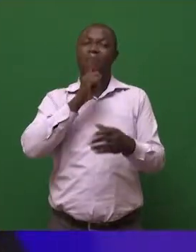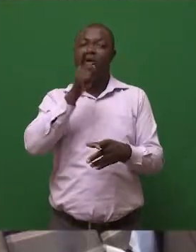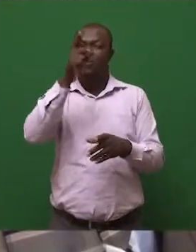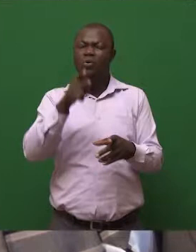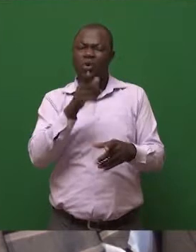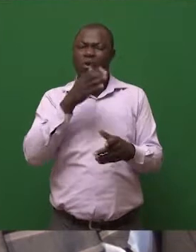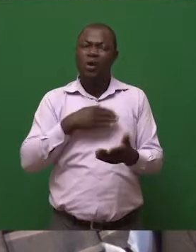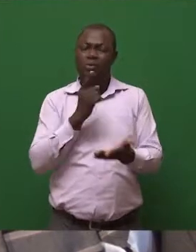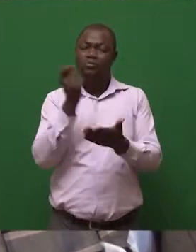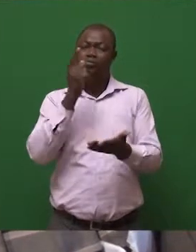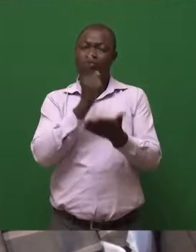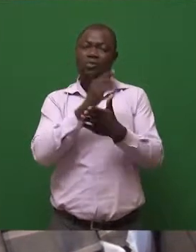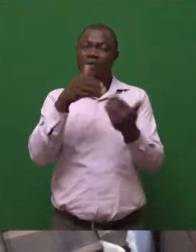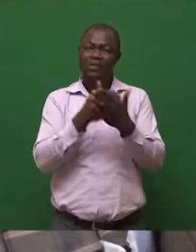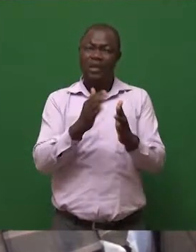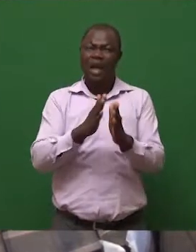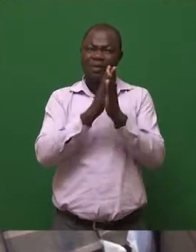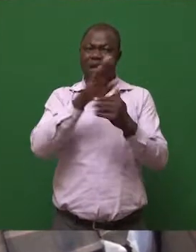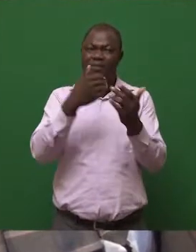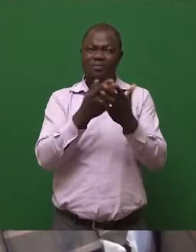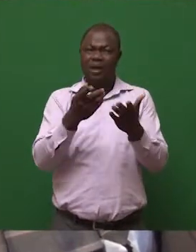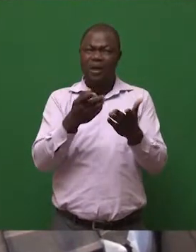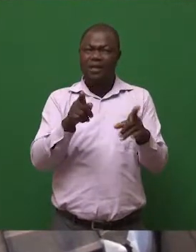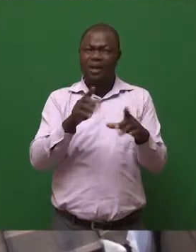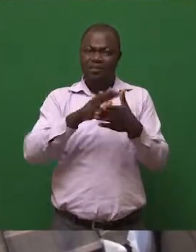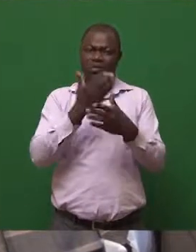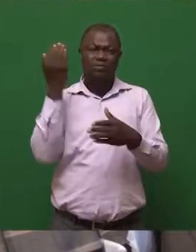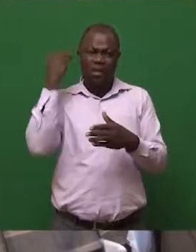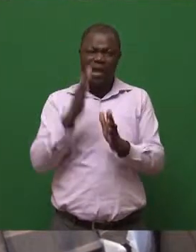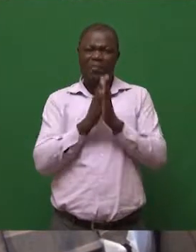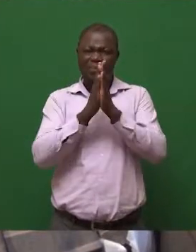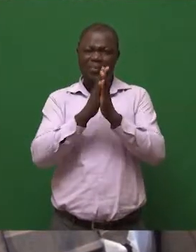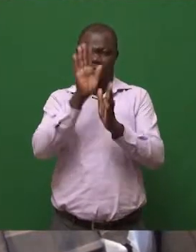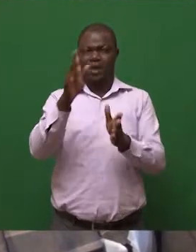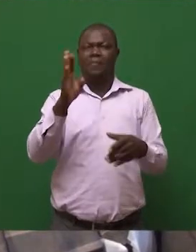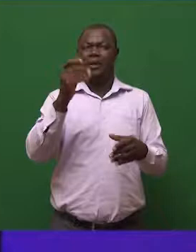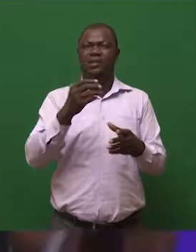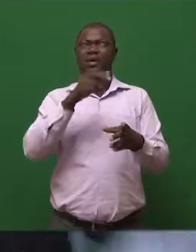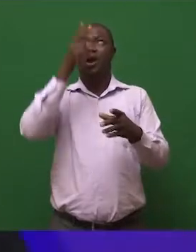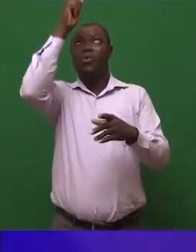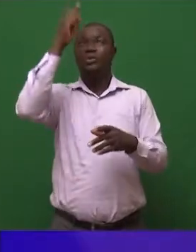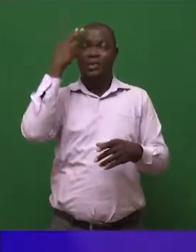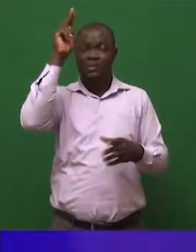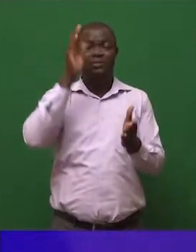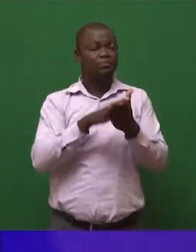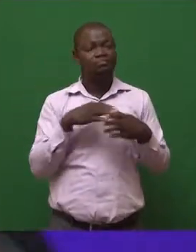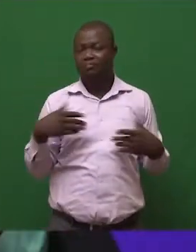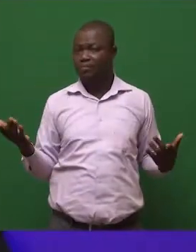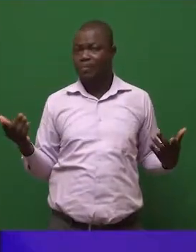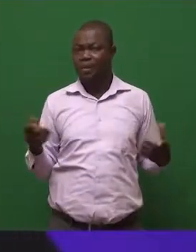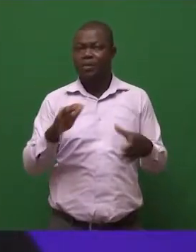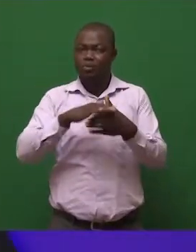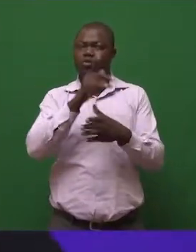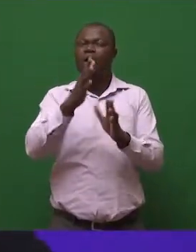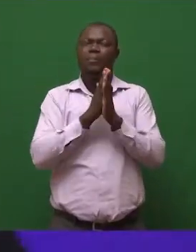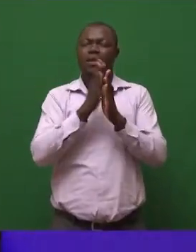kuti chipo chako nomunamato wako azosvika zvoreva kuti kune kwaainamata kwose zvisingasviki minamato iyoyo haisviki nokuti muri